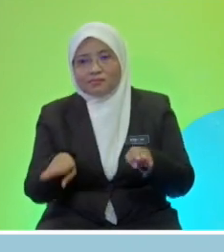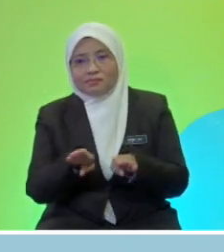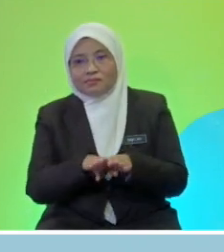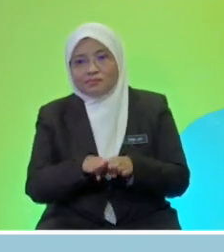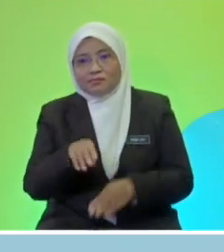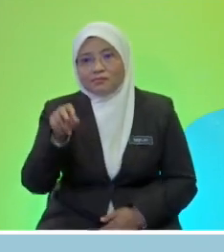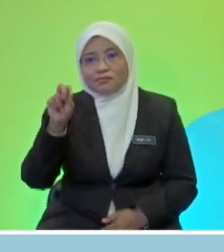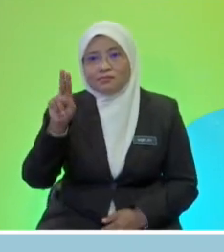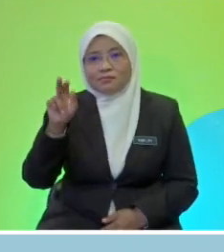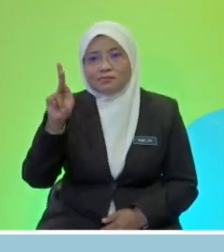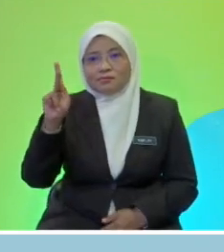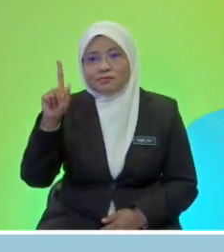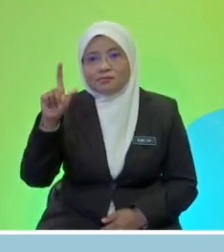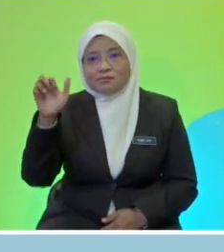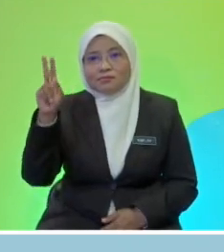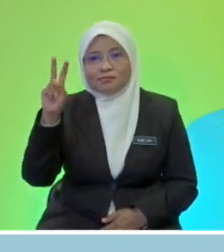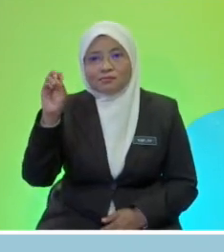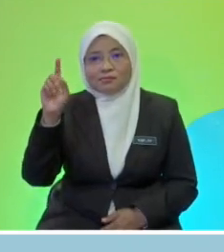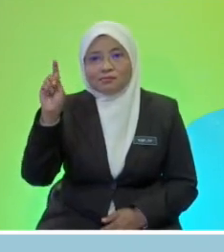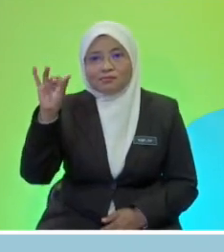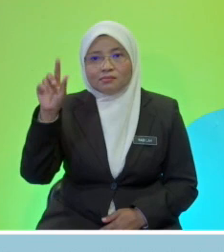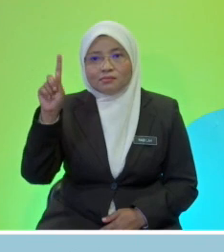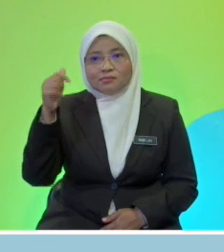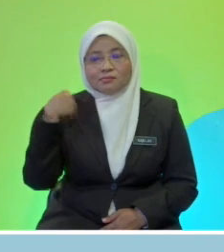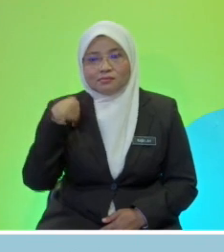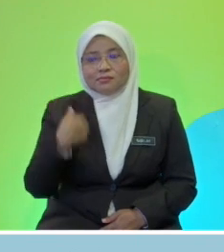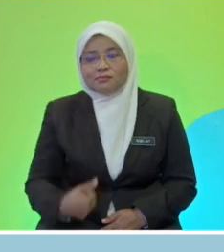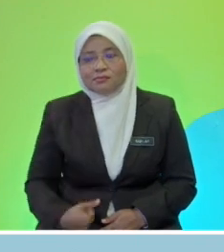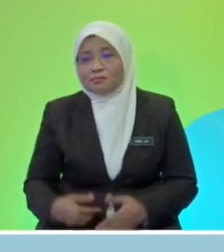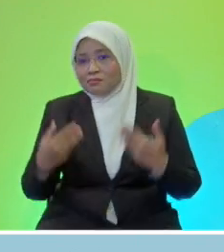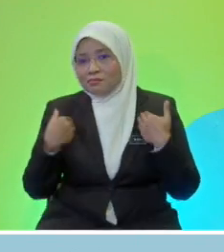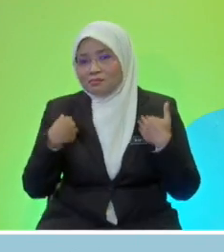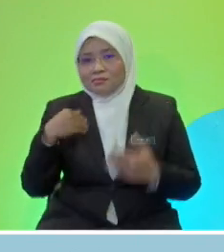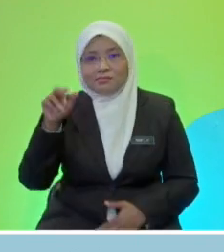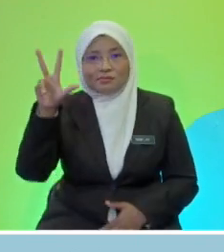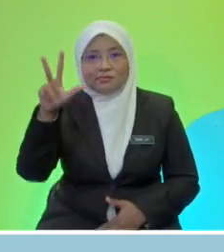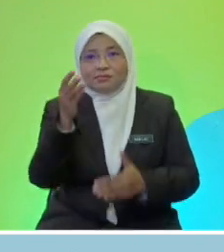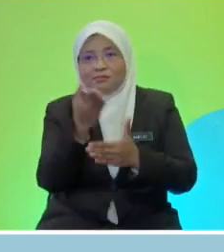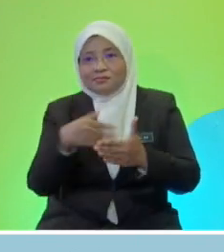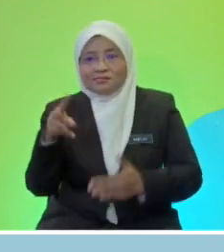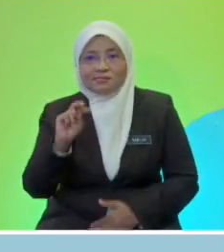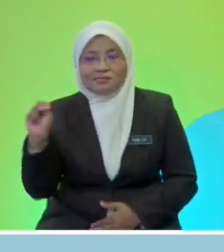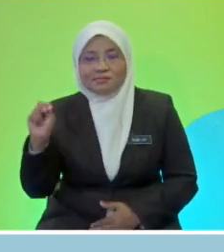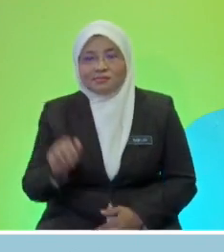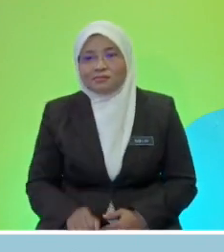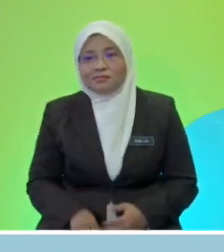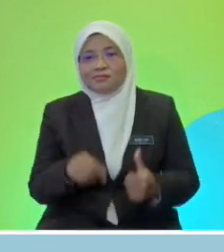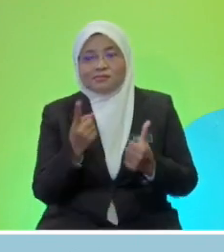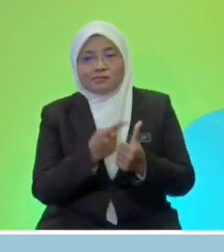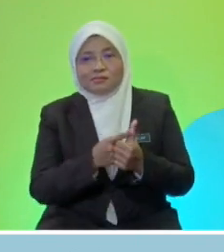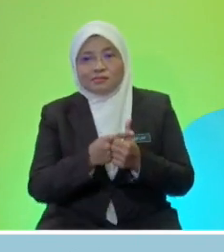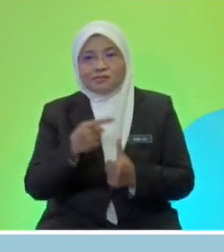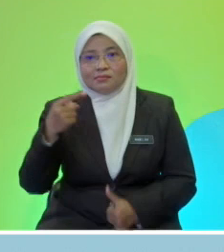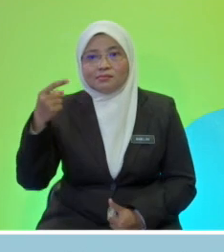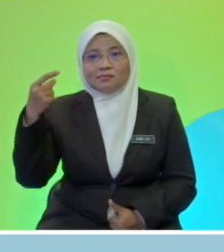kita ada setiap nuklir tidak itu terdiri dari komponen yang utama yaitu gula dioksiribosa